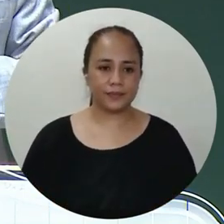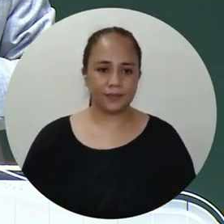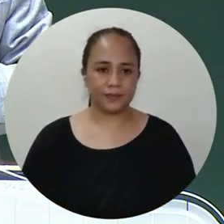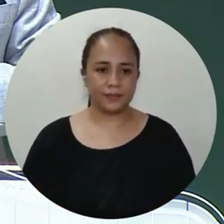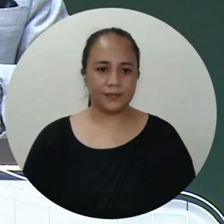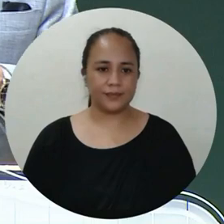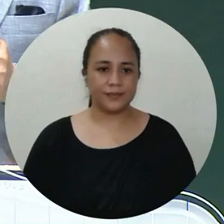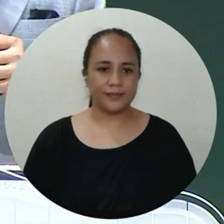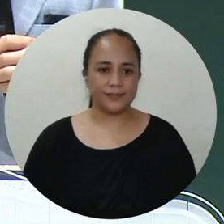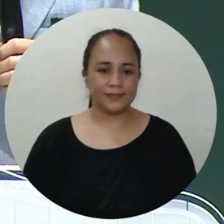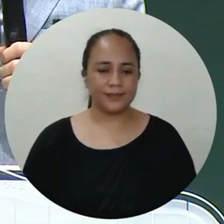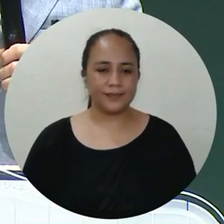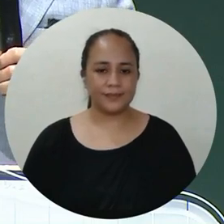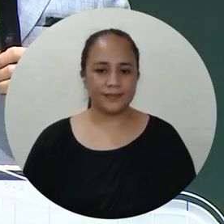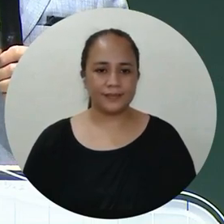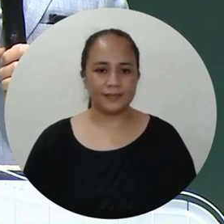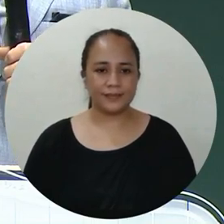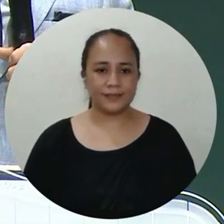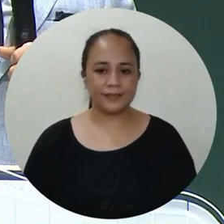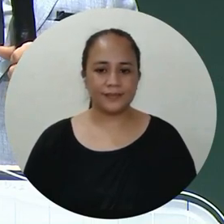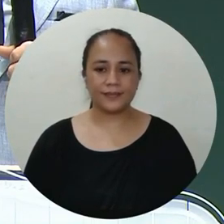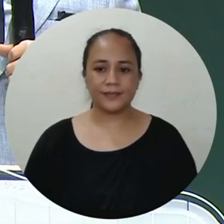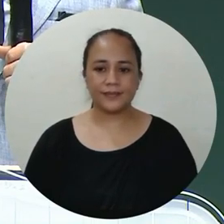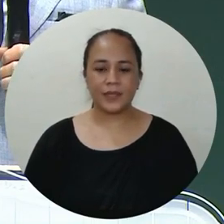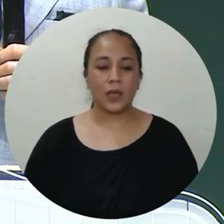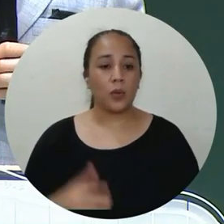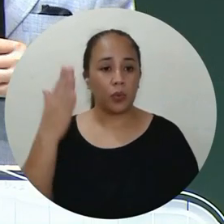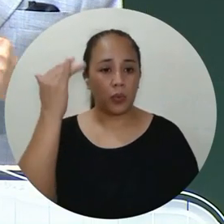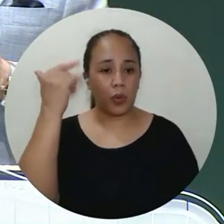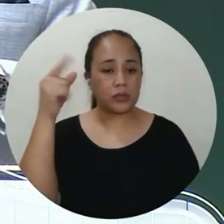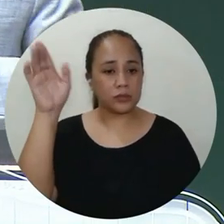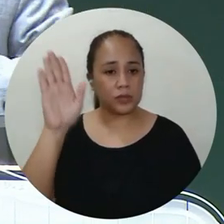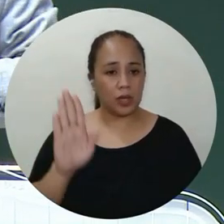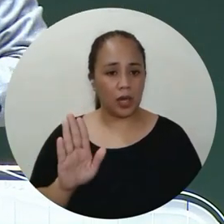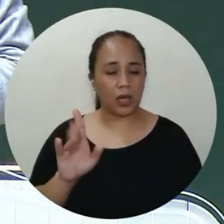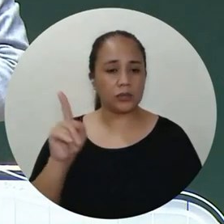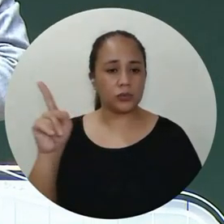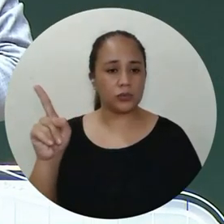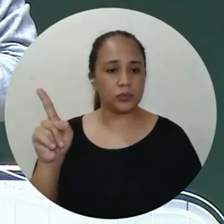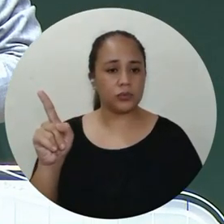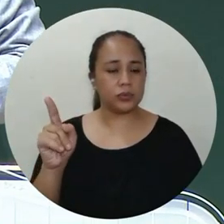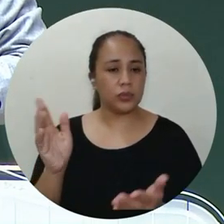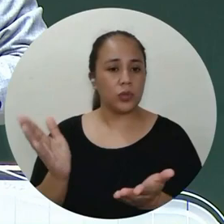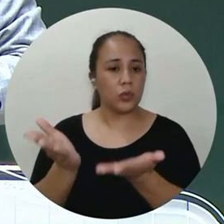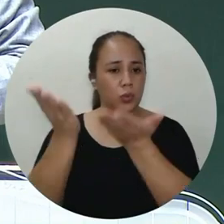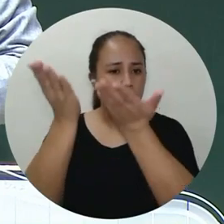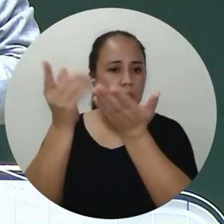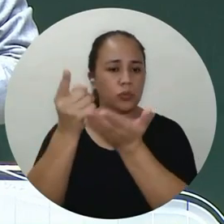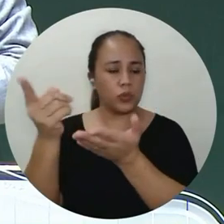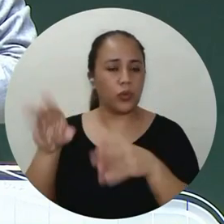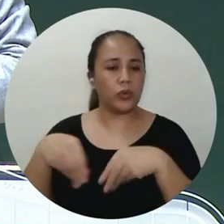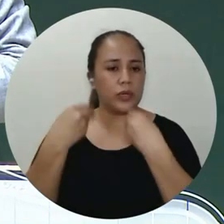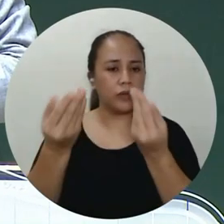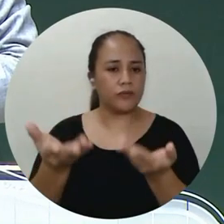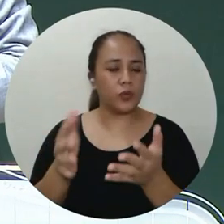가난하기도 하고 주의 손에 있나이다. Because it is God who exalts you, who lowers you, who gives you wealth, who gives you riches. 이걸